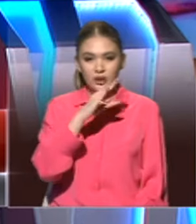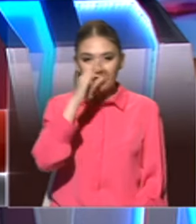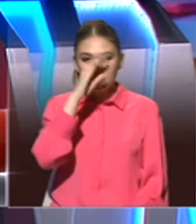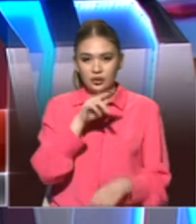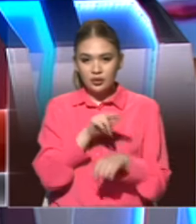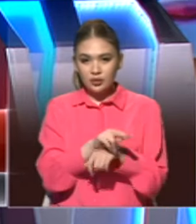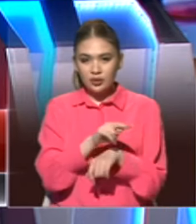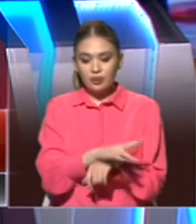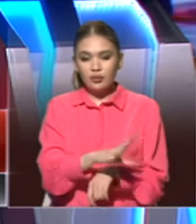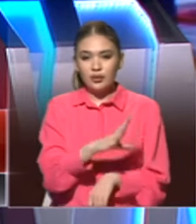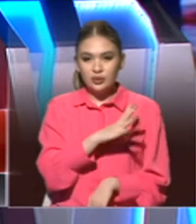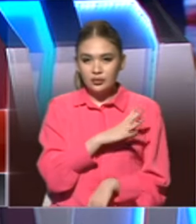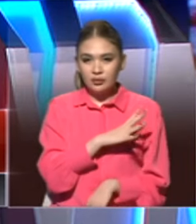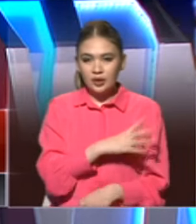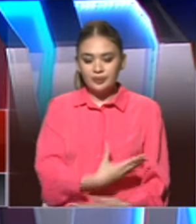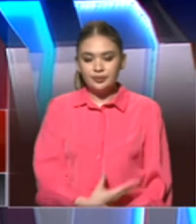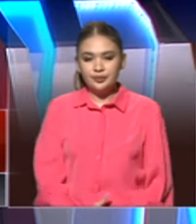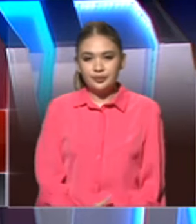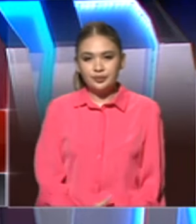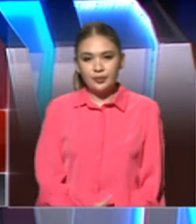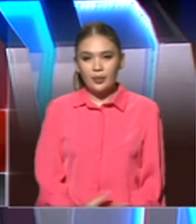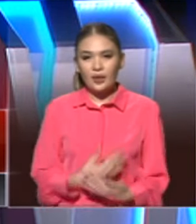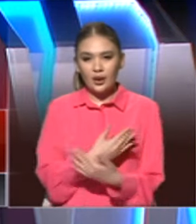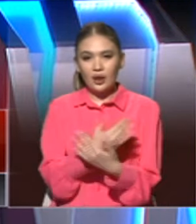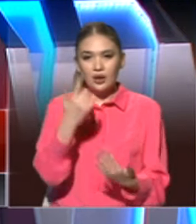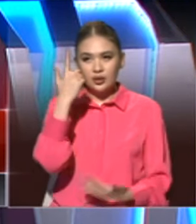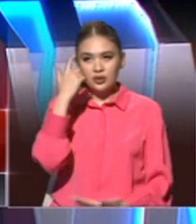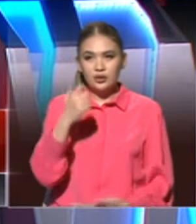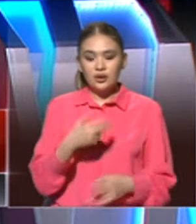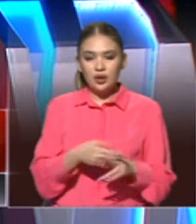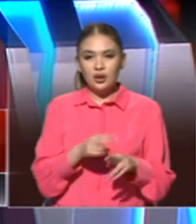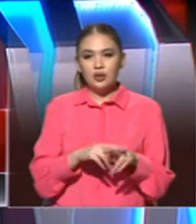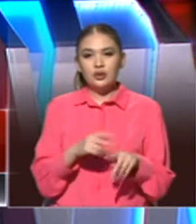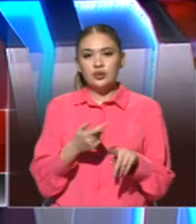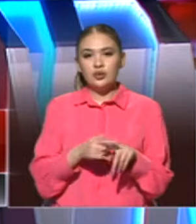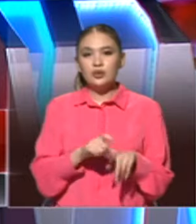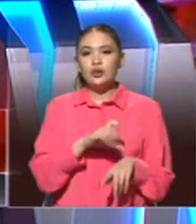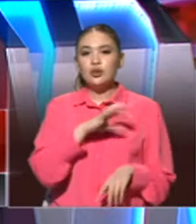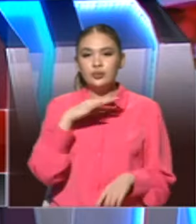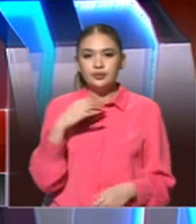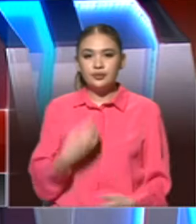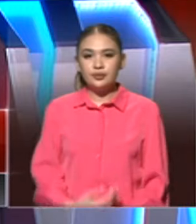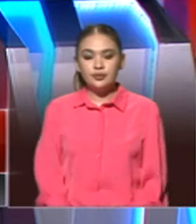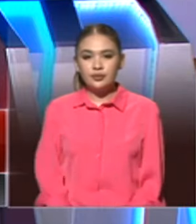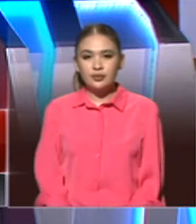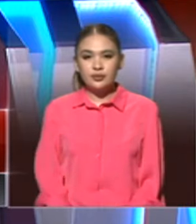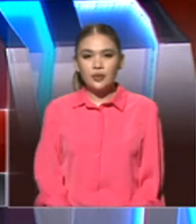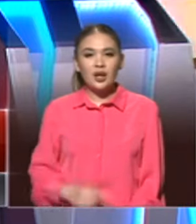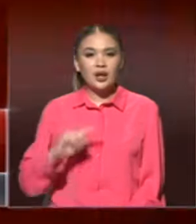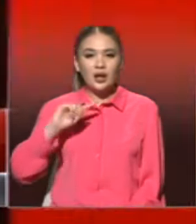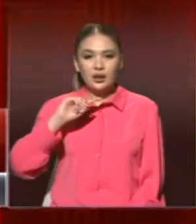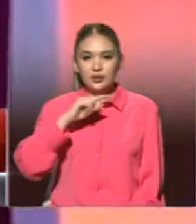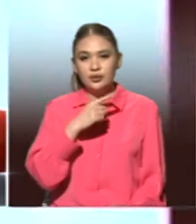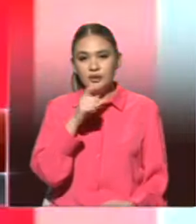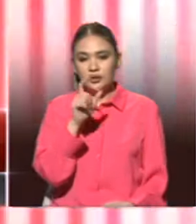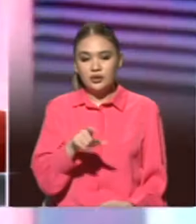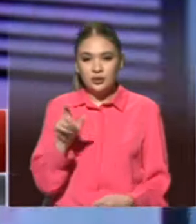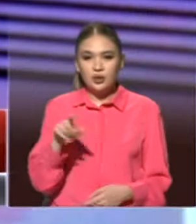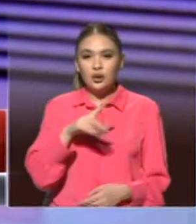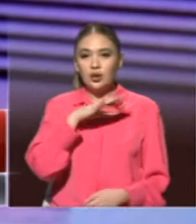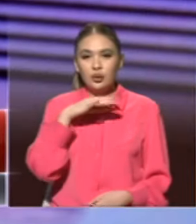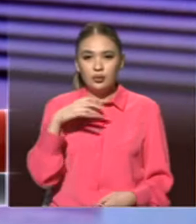Мына мамандық бізде не өзіңіз білесіз ғой, не көп юрист көп, не көп экономист көп,